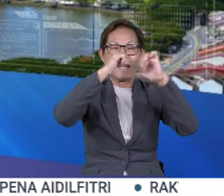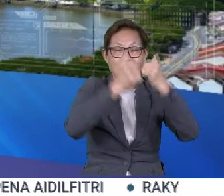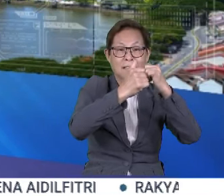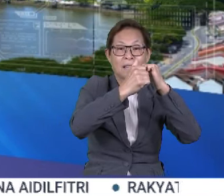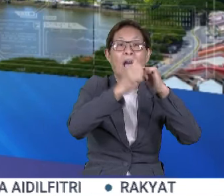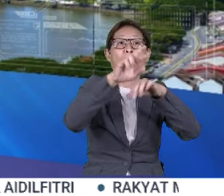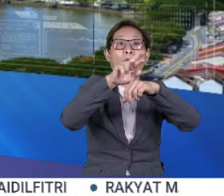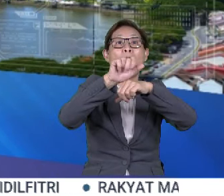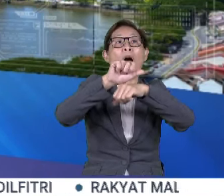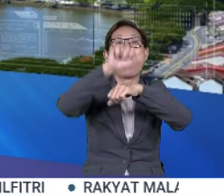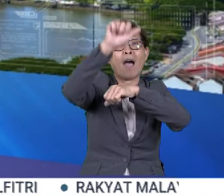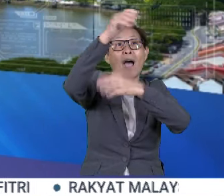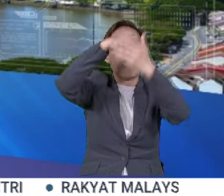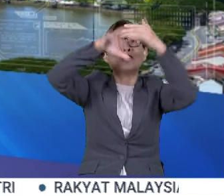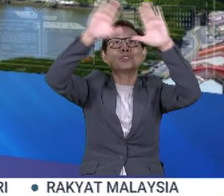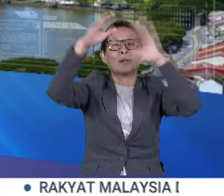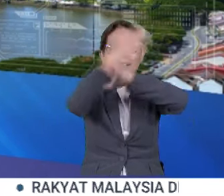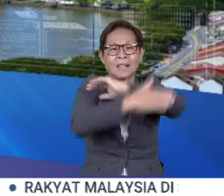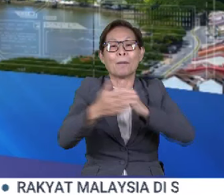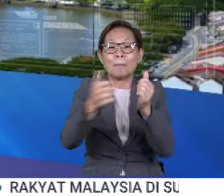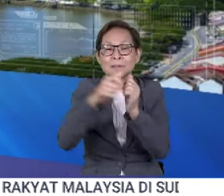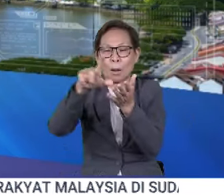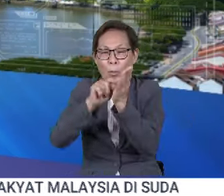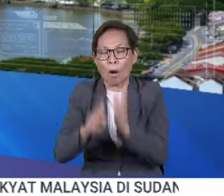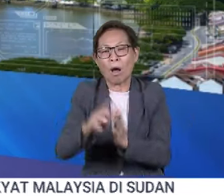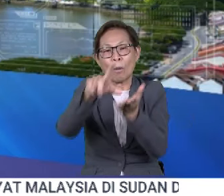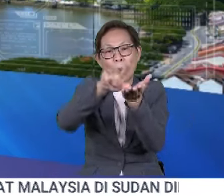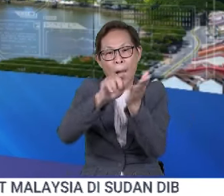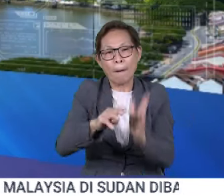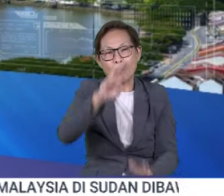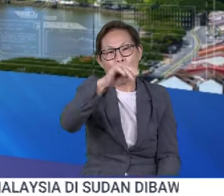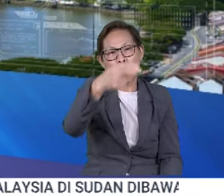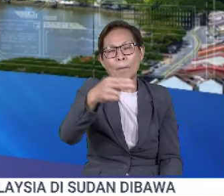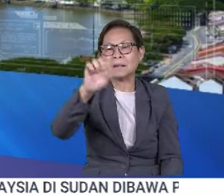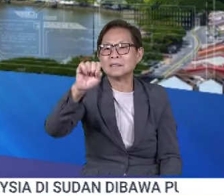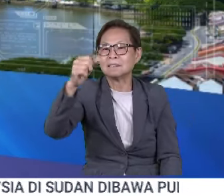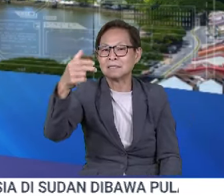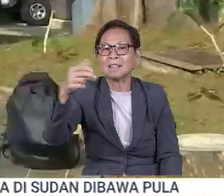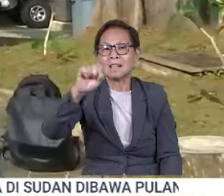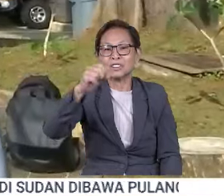Baik untuk perkembangan semasa, kita bersama wartawan Muhammad Syadikin Baharin. Dikin, silakan.